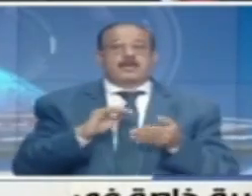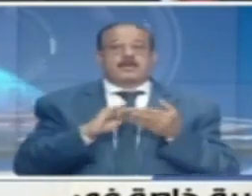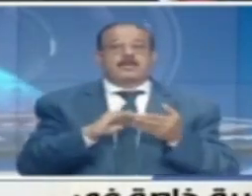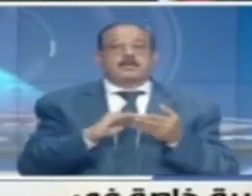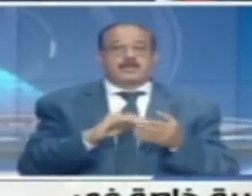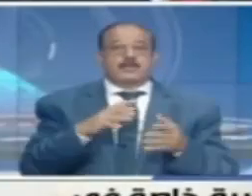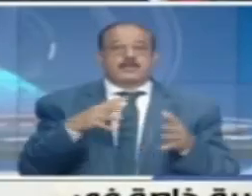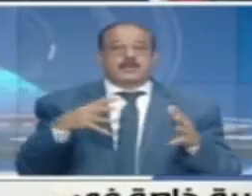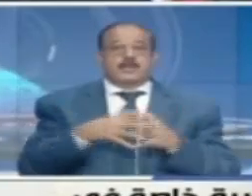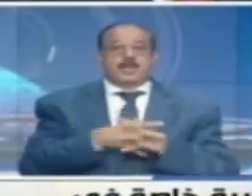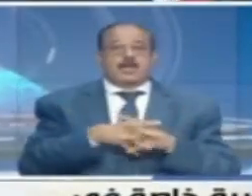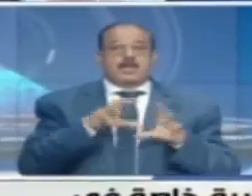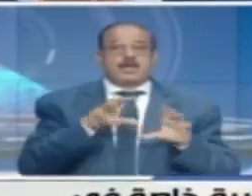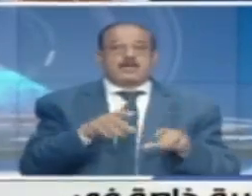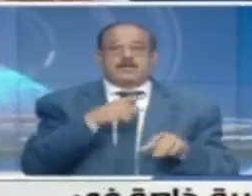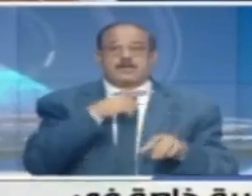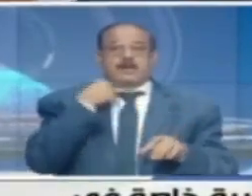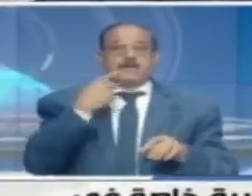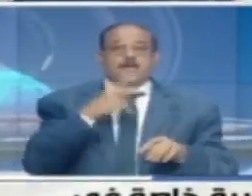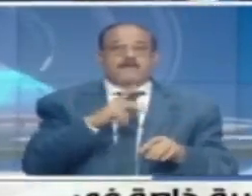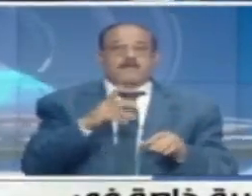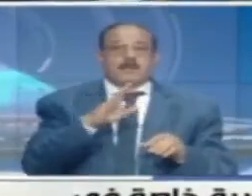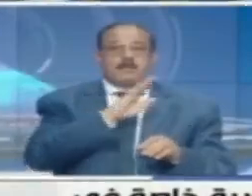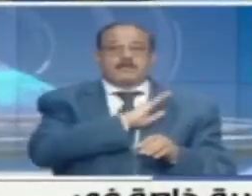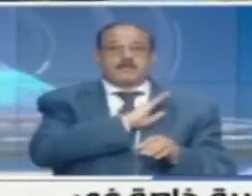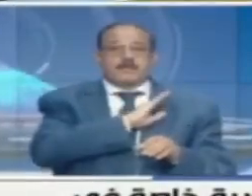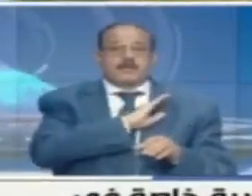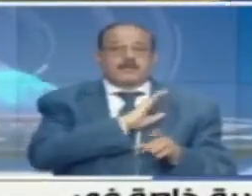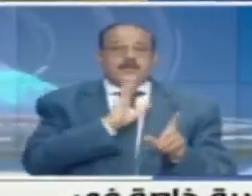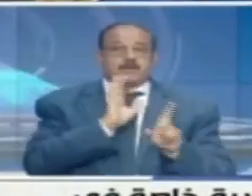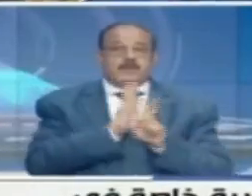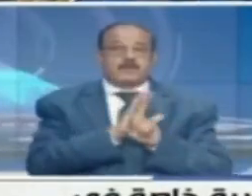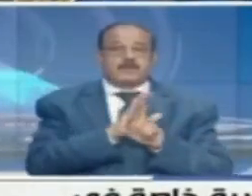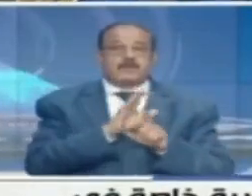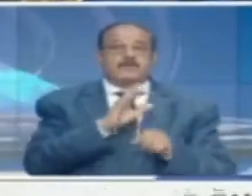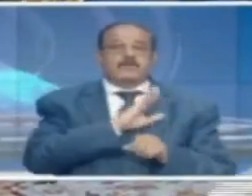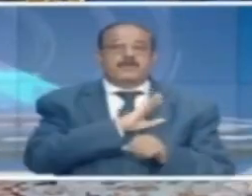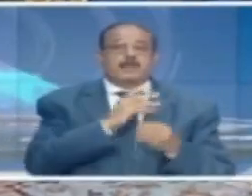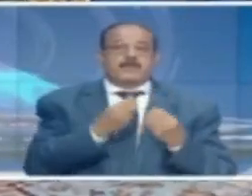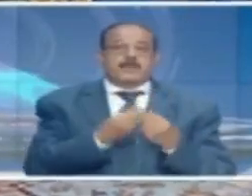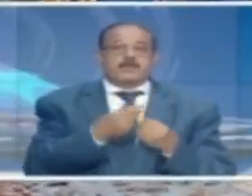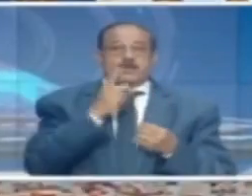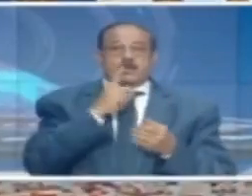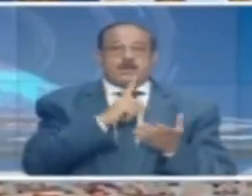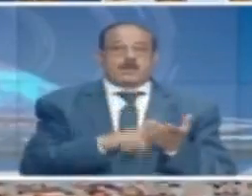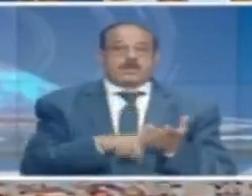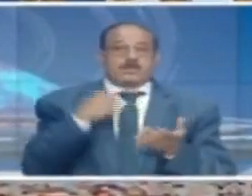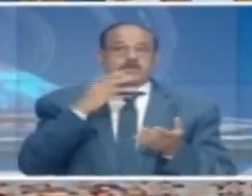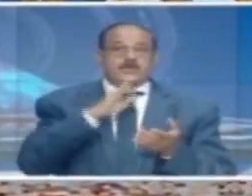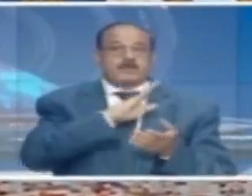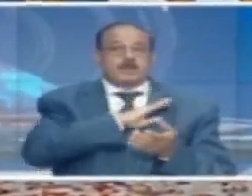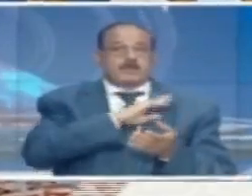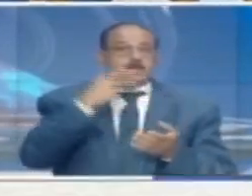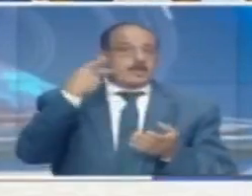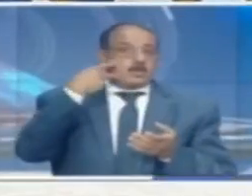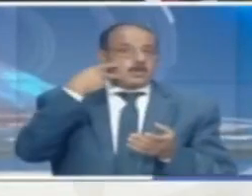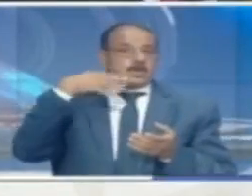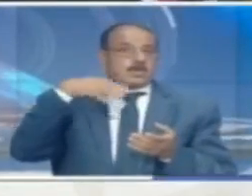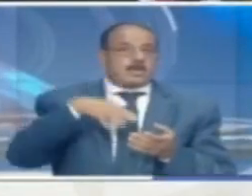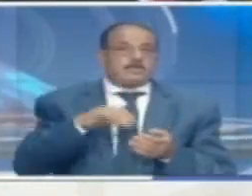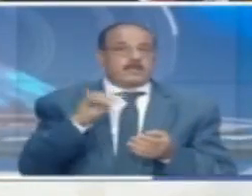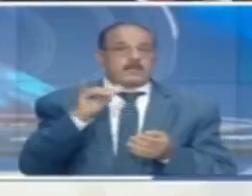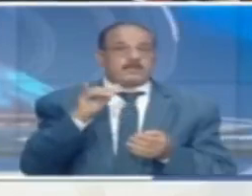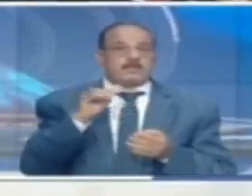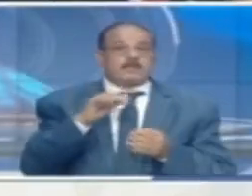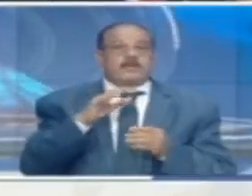وحرصها على تعزيز مجالات التعاون الثنائي خاصة في المجالات العسكرية والدفاعية. من جانبه أكد وزير الدفاع الكوري